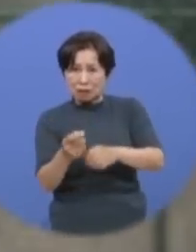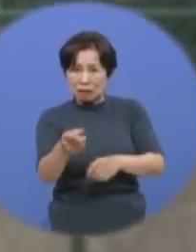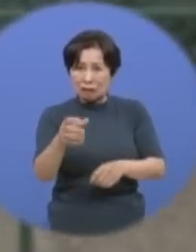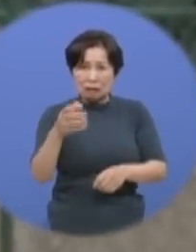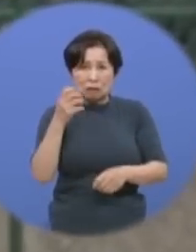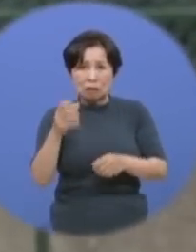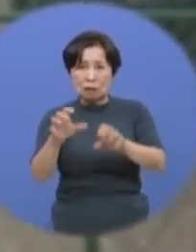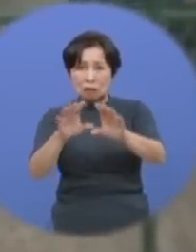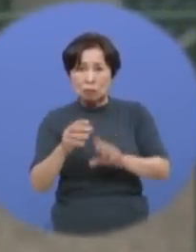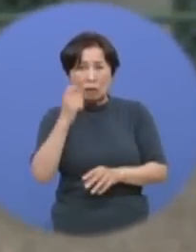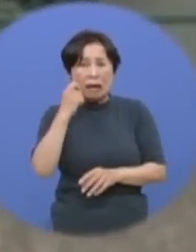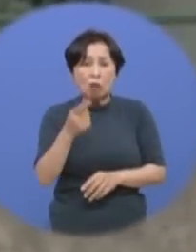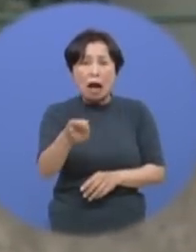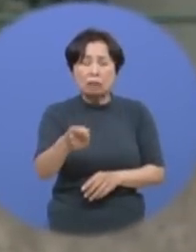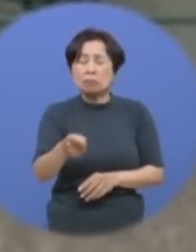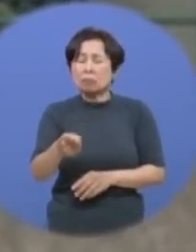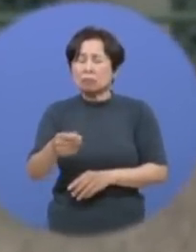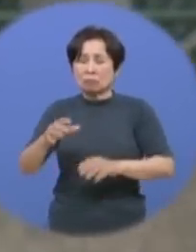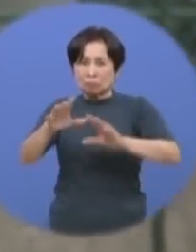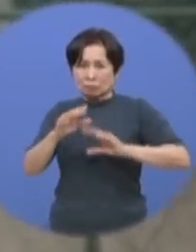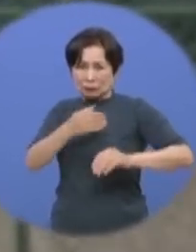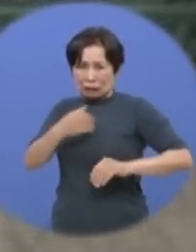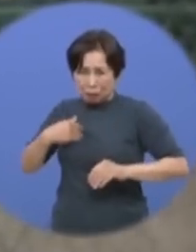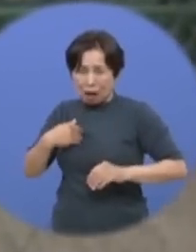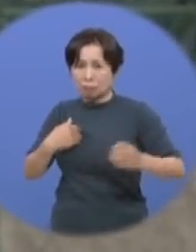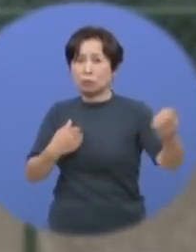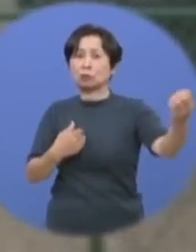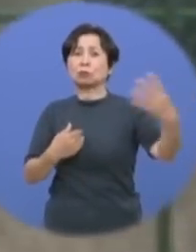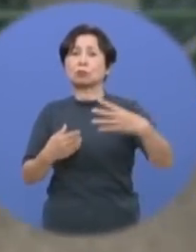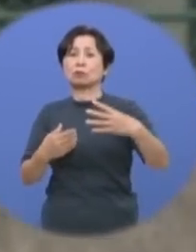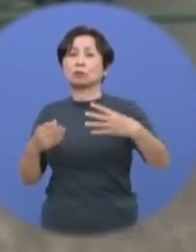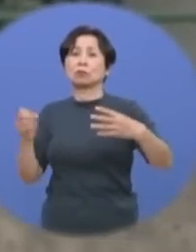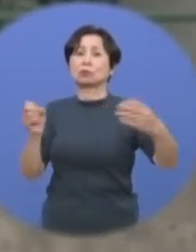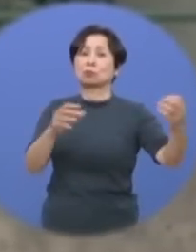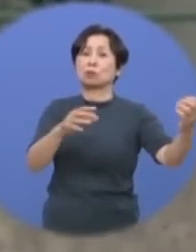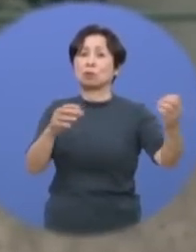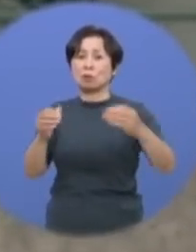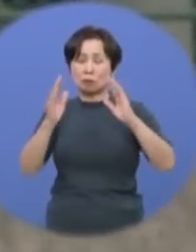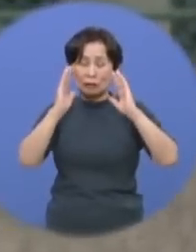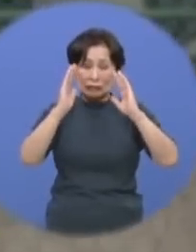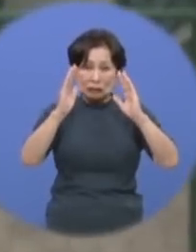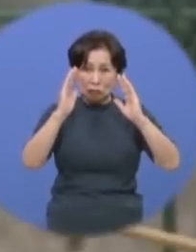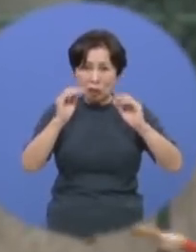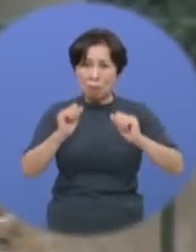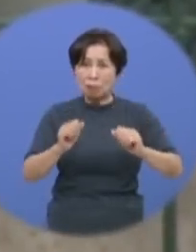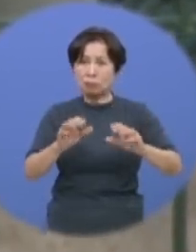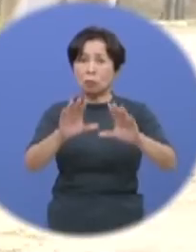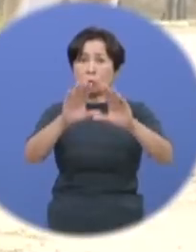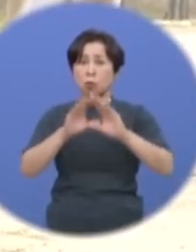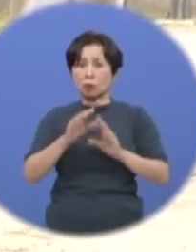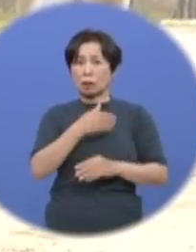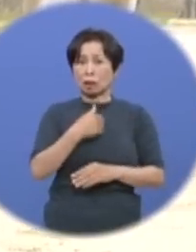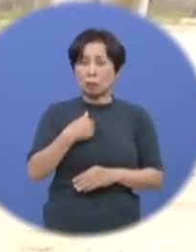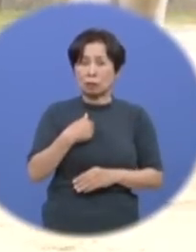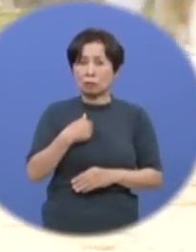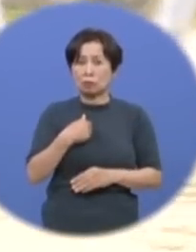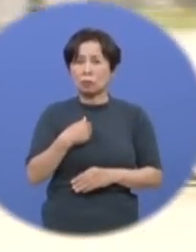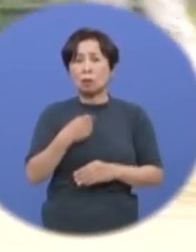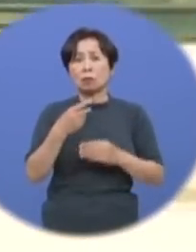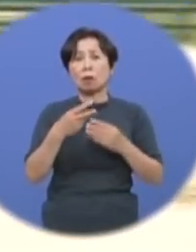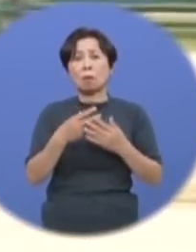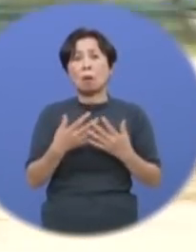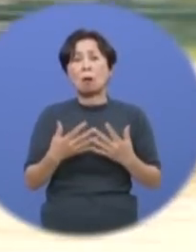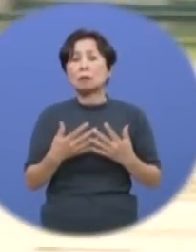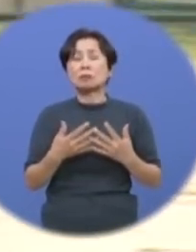芦刈そうなんですよレドとれる理由それをやっぱり一生懸命言ったら取れるちょっと塗りたら取れない